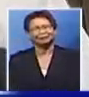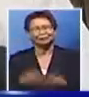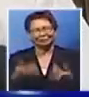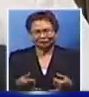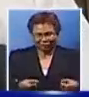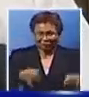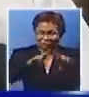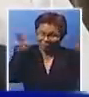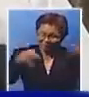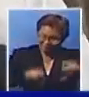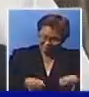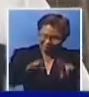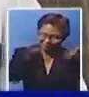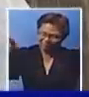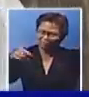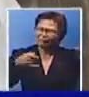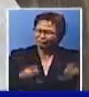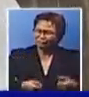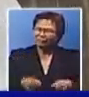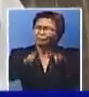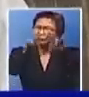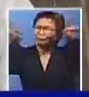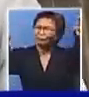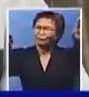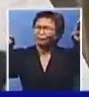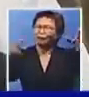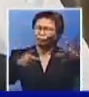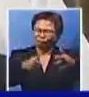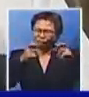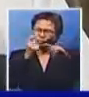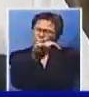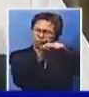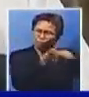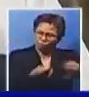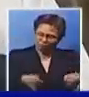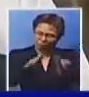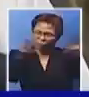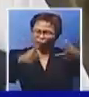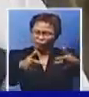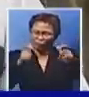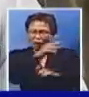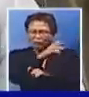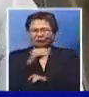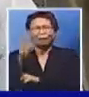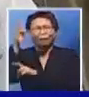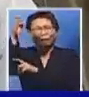jalan raya yang mungkin akan dipercepatkan dan akan